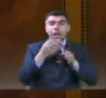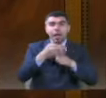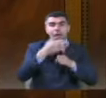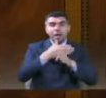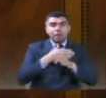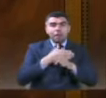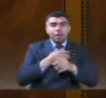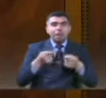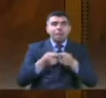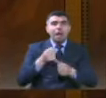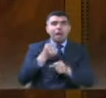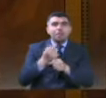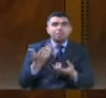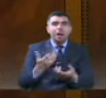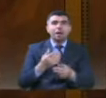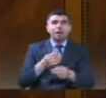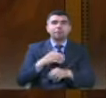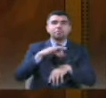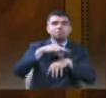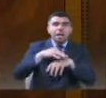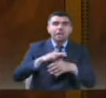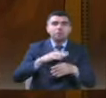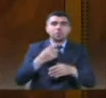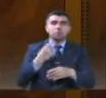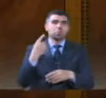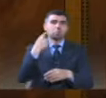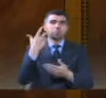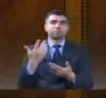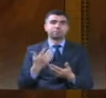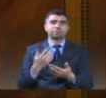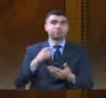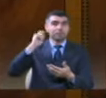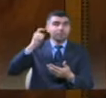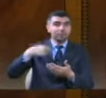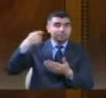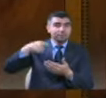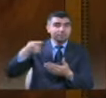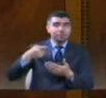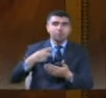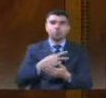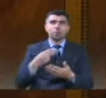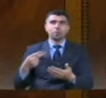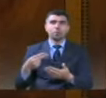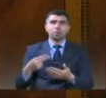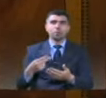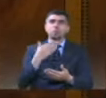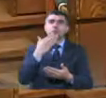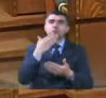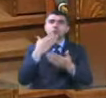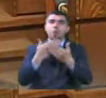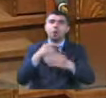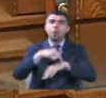تعويض عن فقدان الشغل مجرد أكذوبة، لأن اليوم كانت الحكومة في الأهداف ديالها تبلغ 30,000. شكرا سيدنا، انتهى